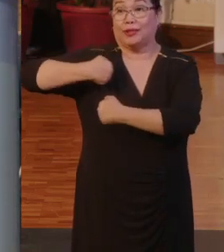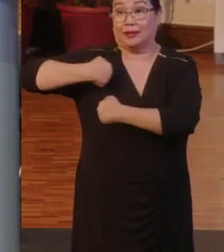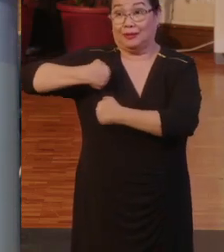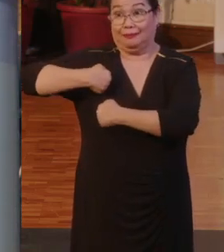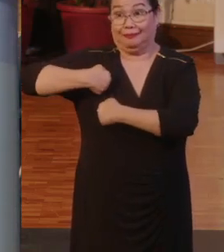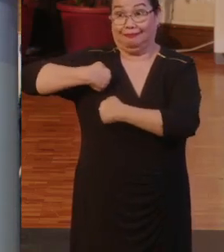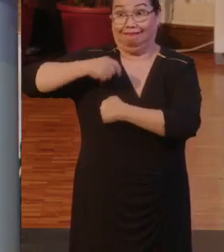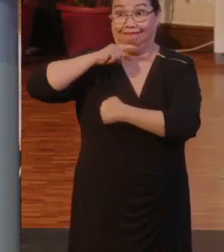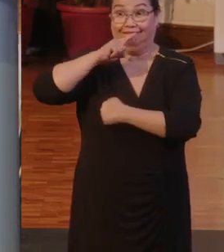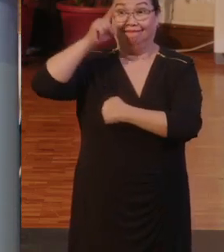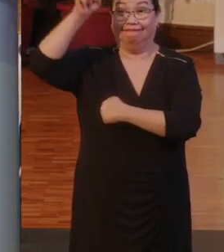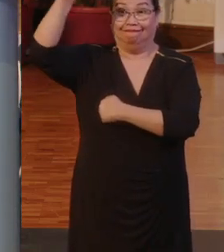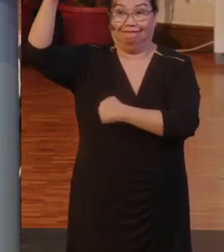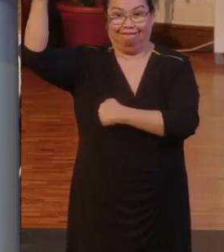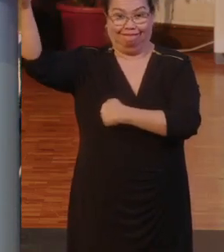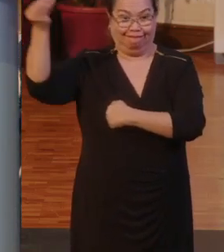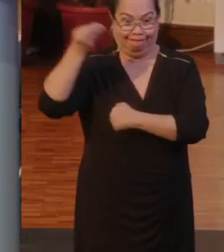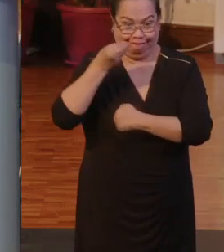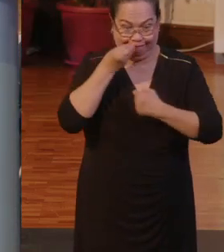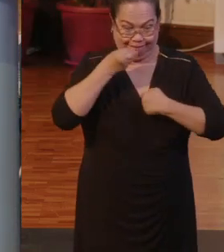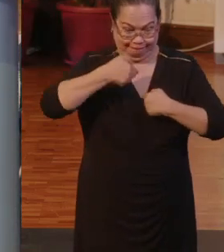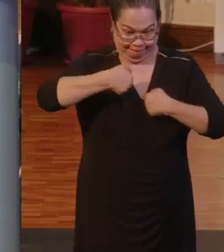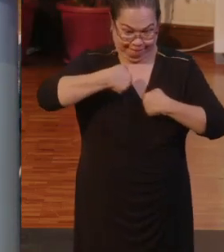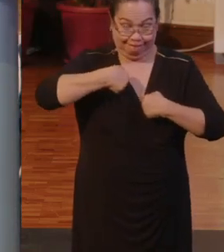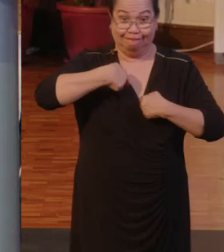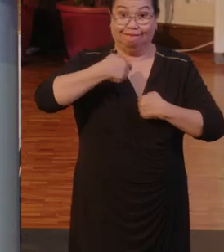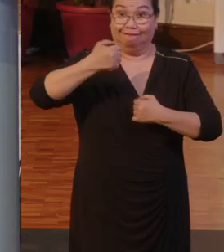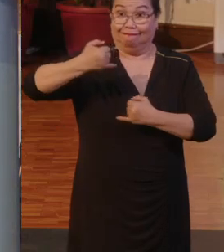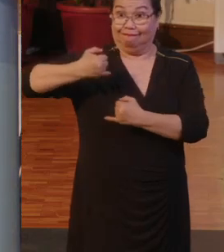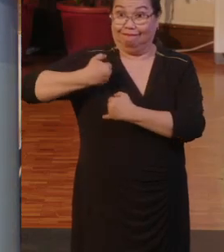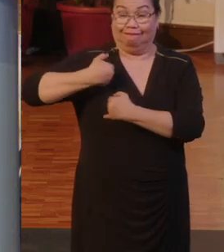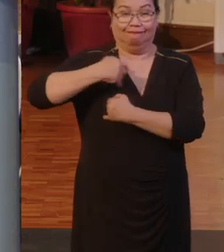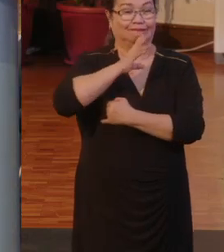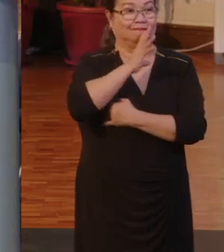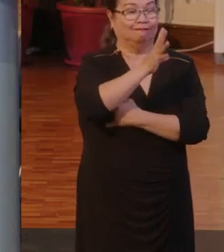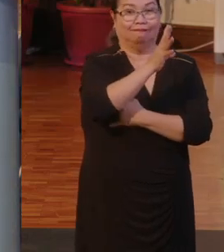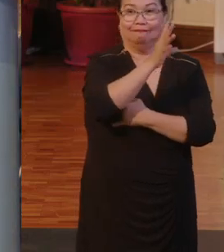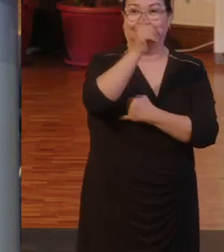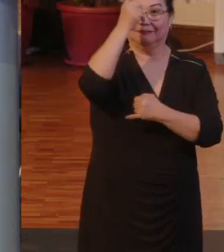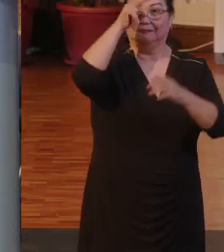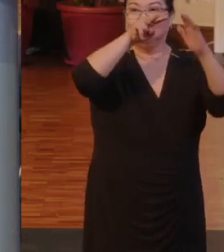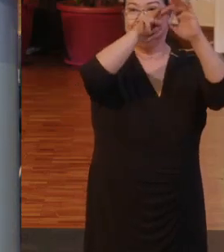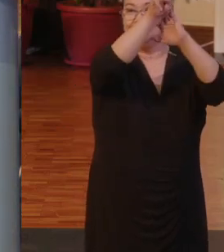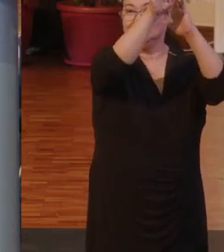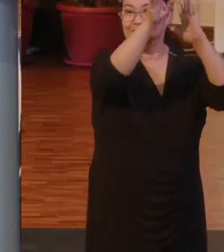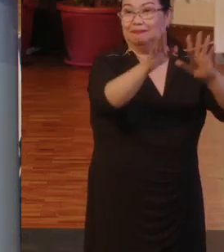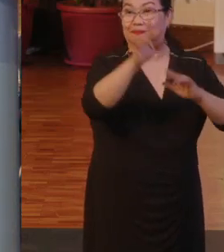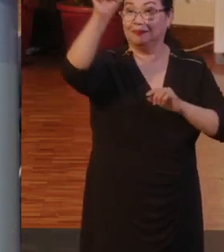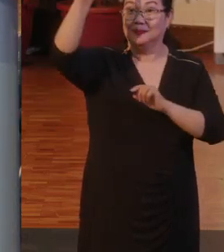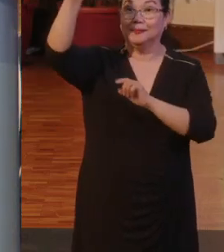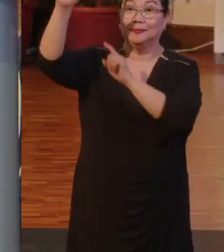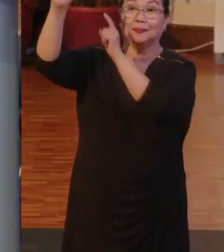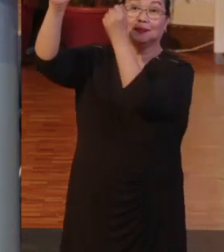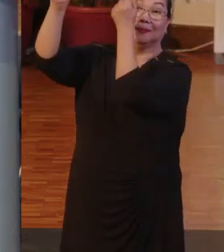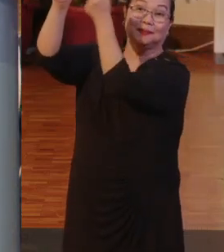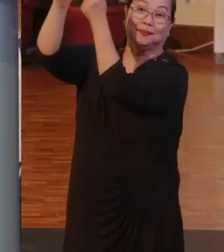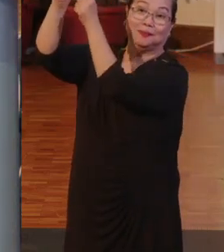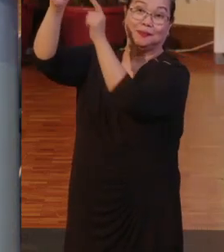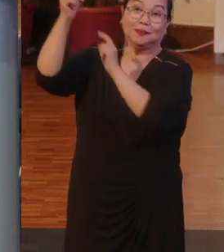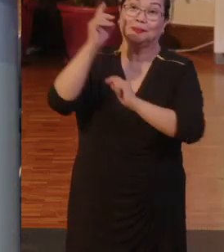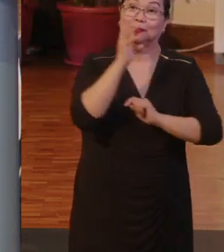na mouthpiece. Siya po ay ginamit na propeta ng ating Diyos. At ang Diyos mismo ang